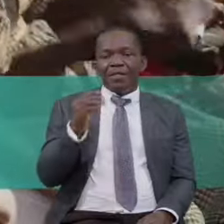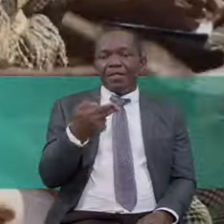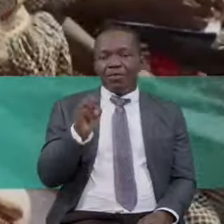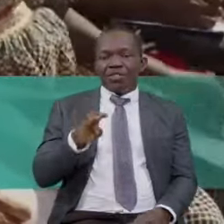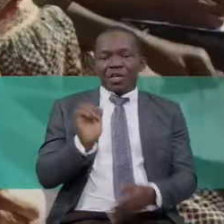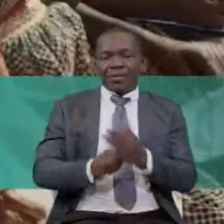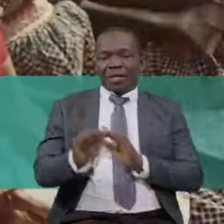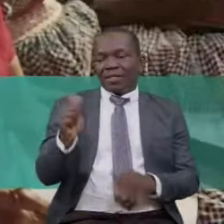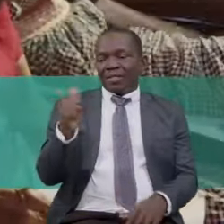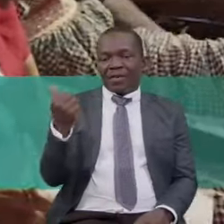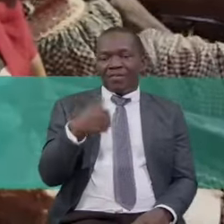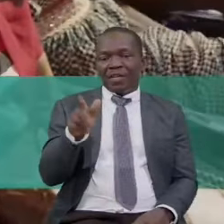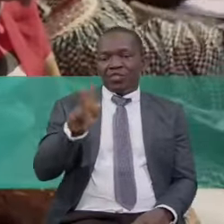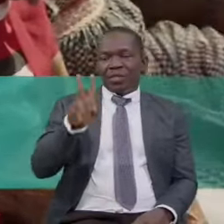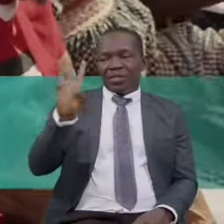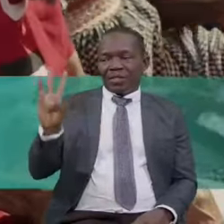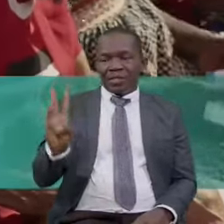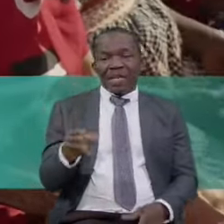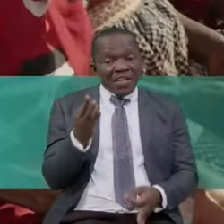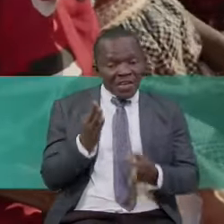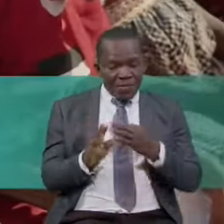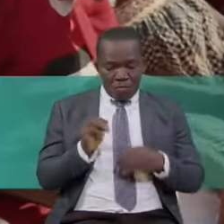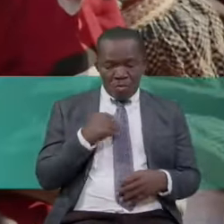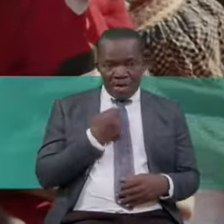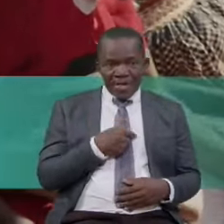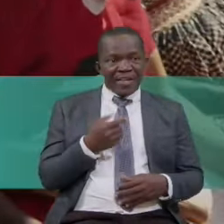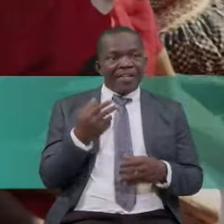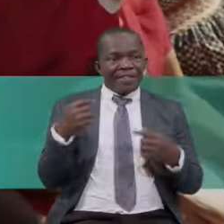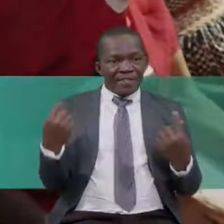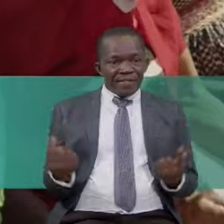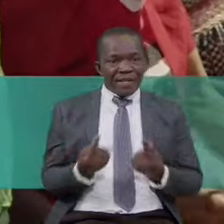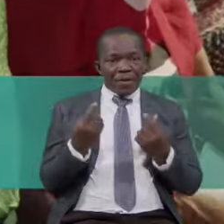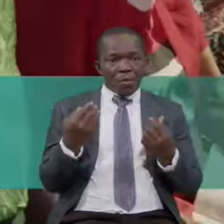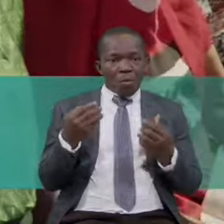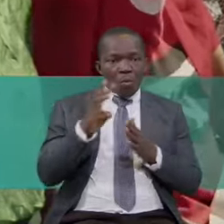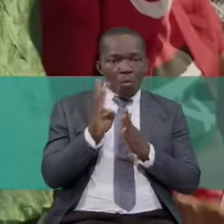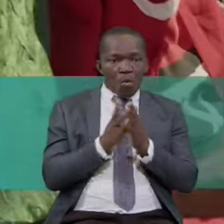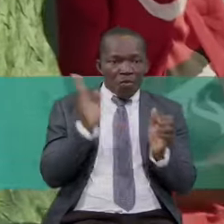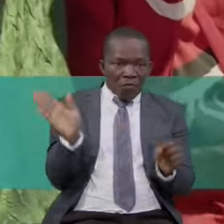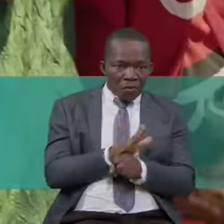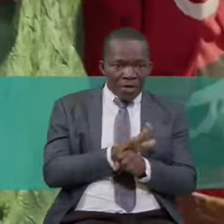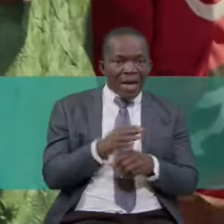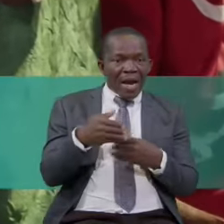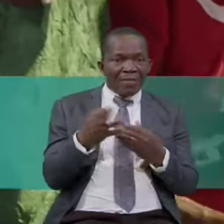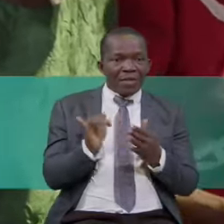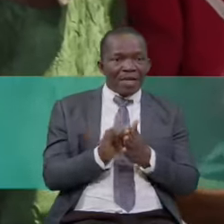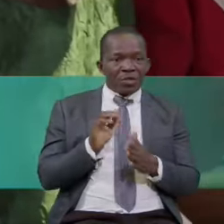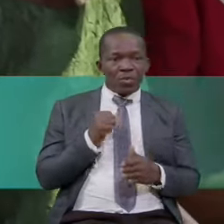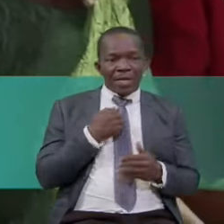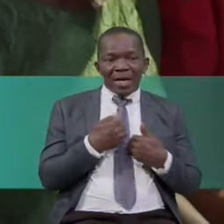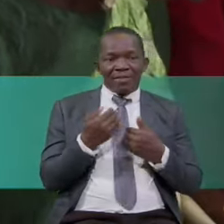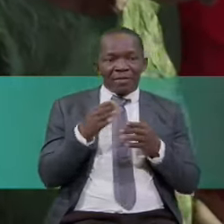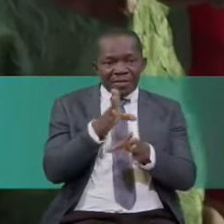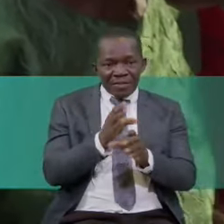péchons volontairement après avoir eu la connaissance de la vérité si nous péchons car si nous